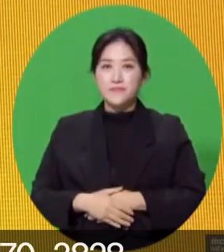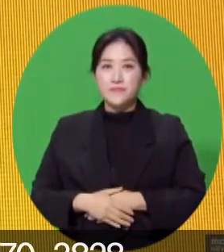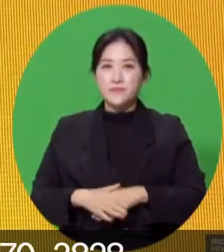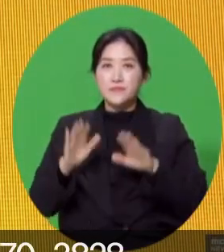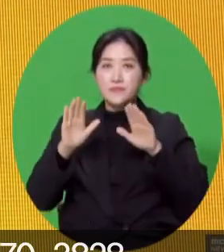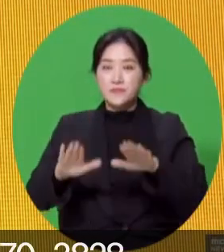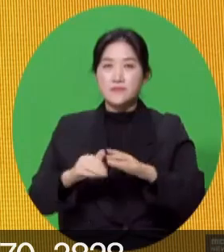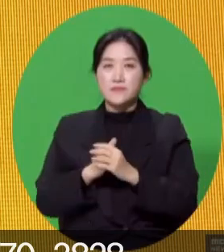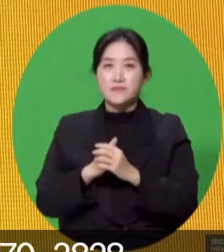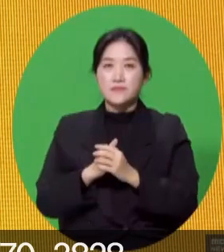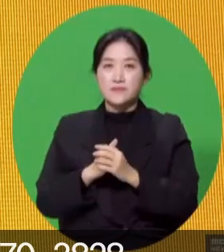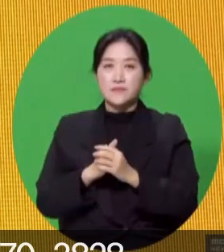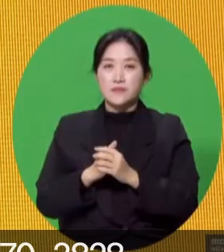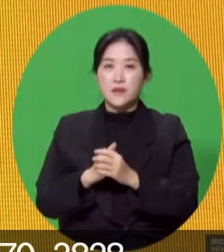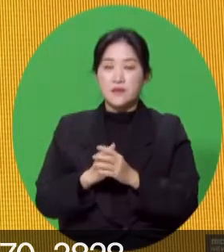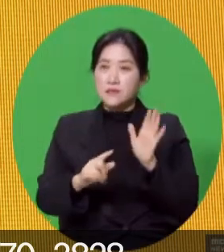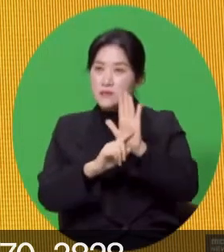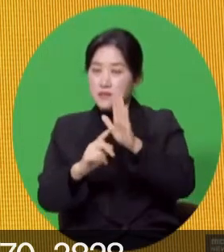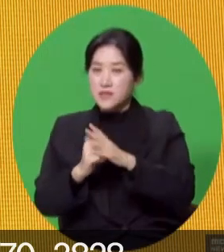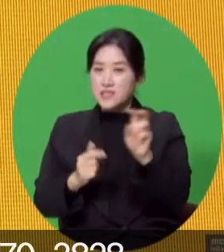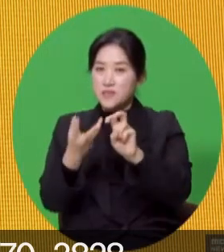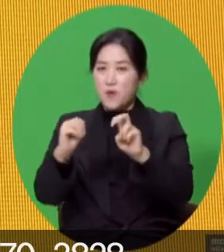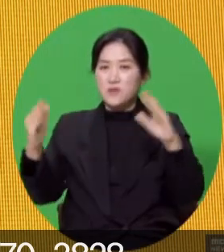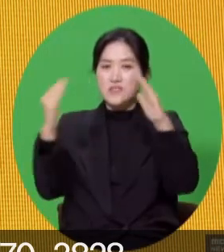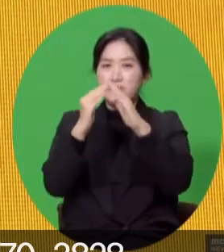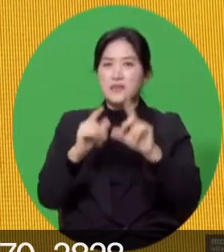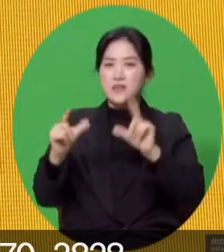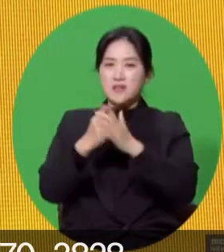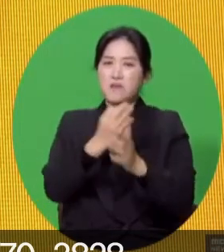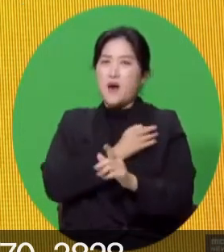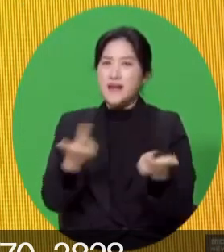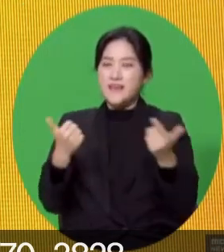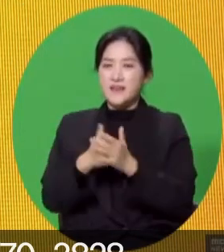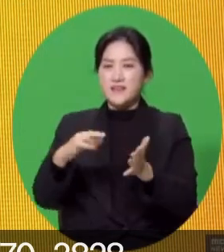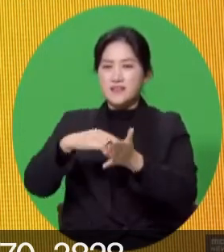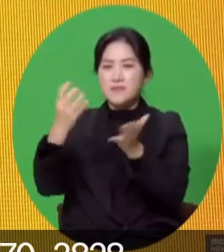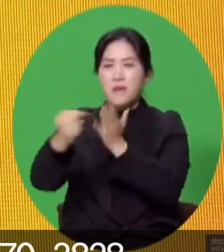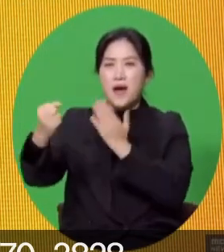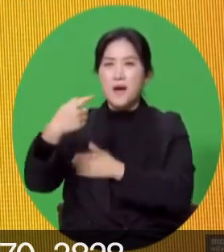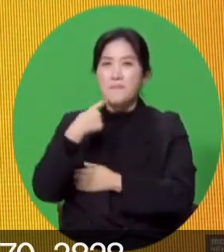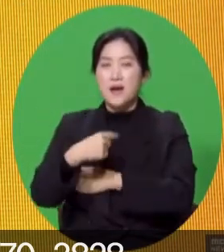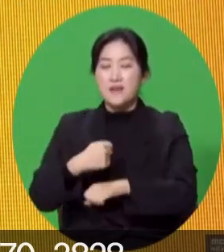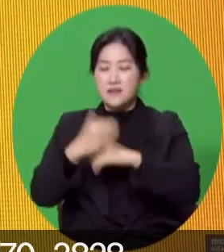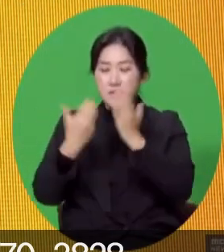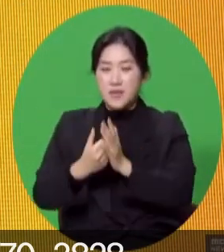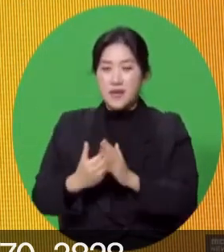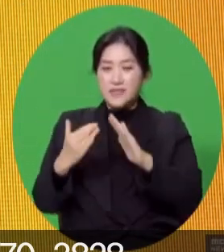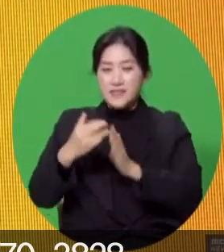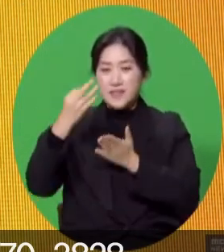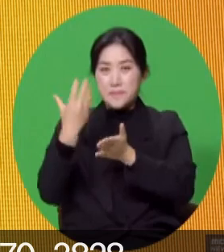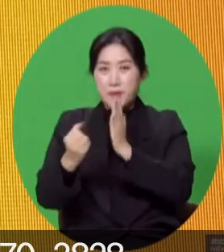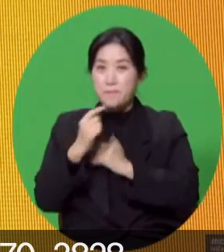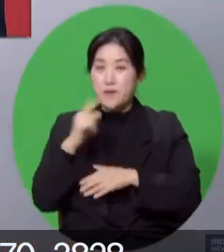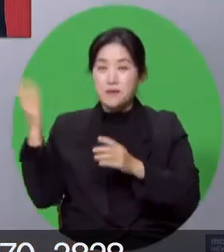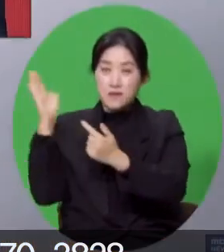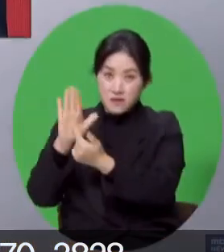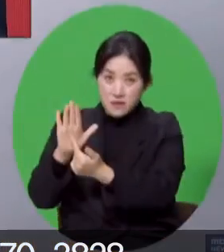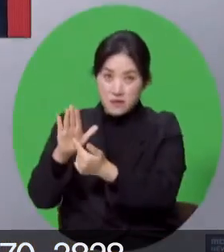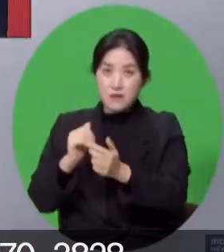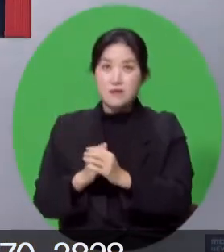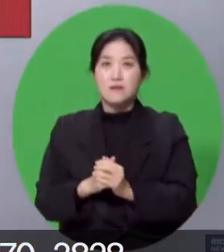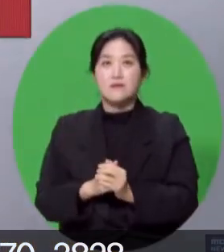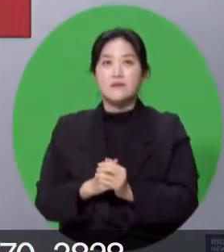요즘 유세에서 20억짜리 집에 산다고 갑부 아니다 세금으로 다 뺏어간다 이렇게 말씀하셨어요.